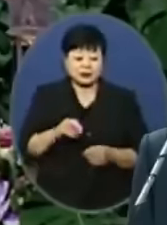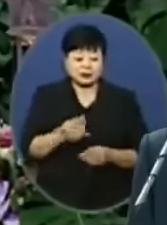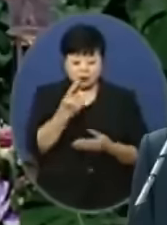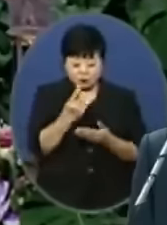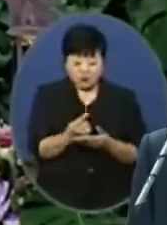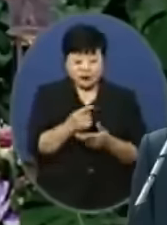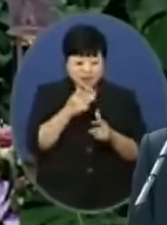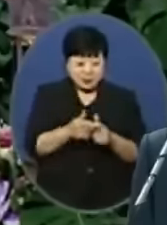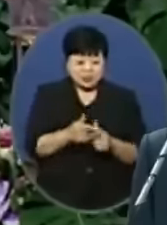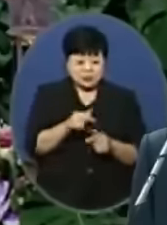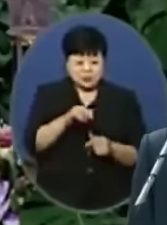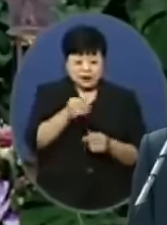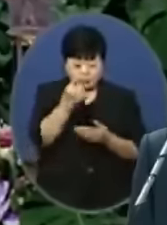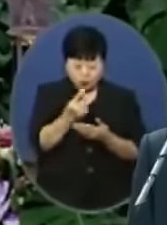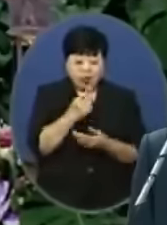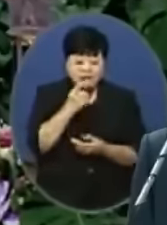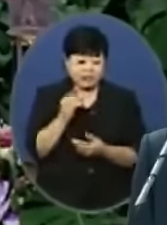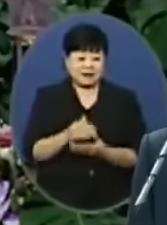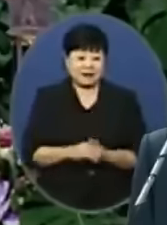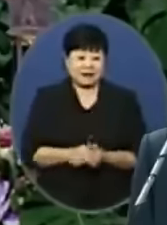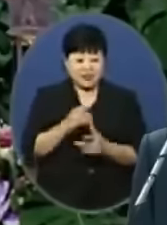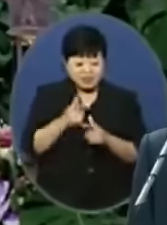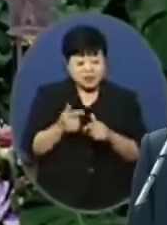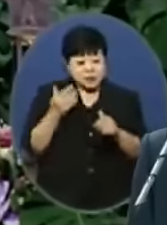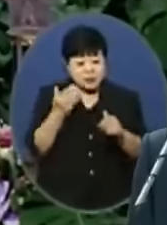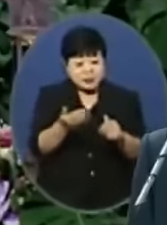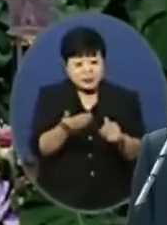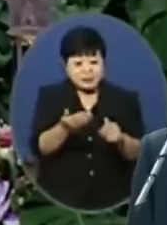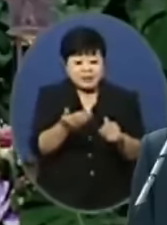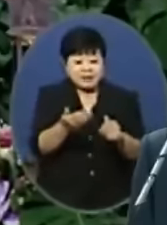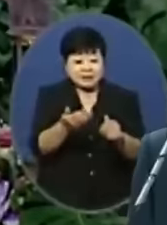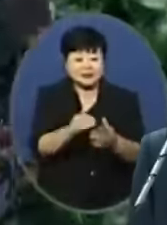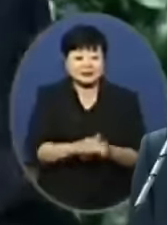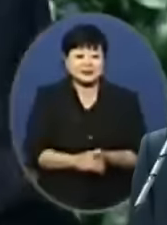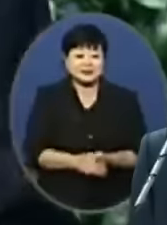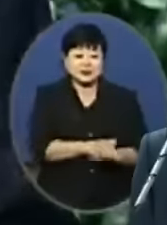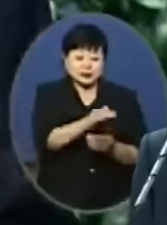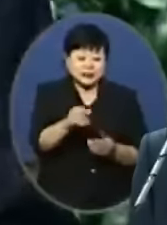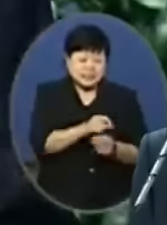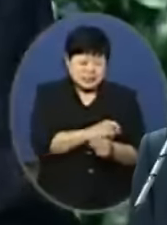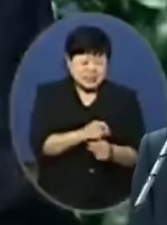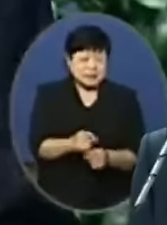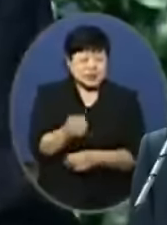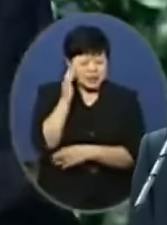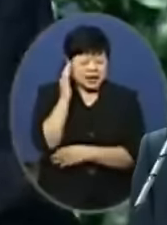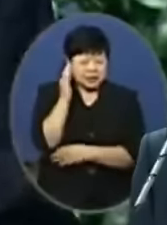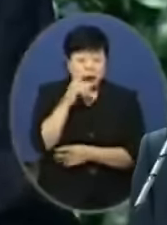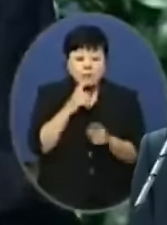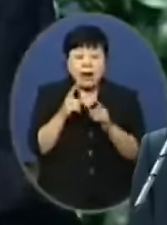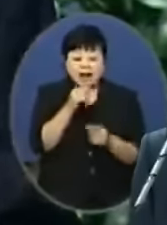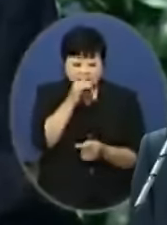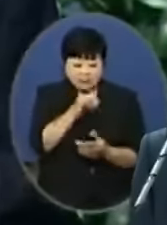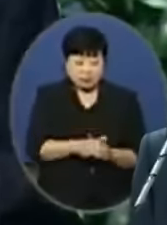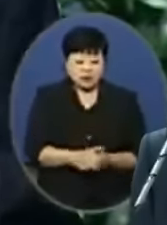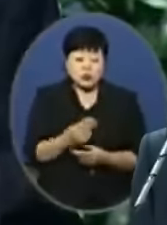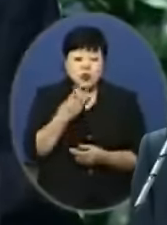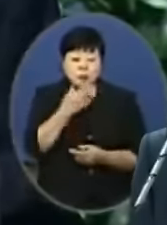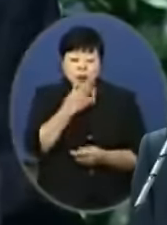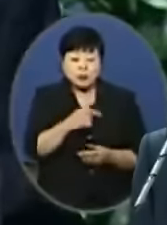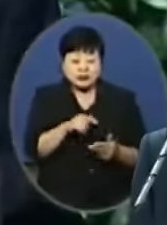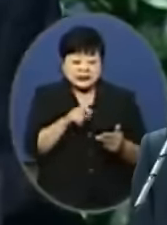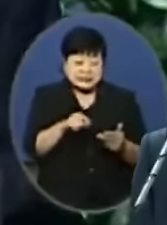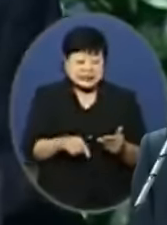나와 예수께로 오더라. 예수님께서 우리에게 특별히 강조해서 말씀하신 것은 요한복음